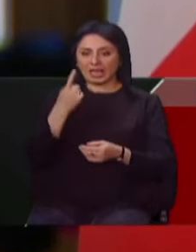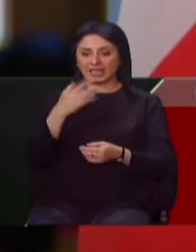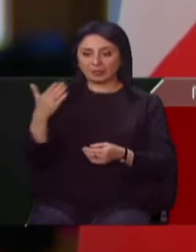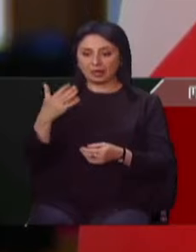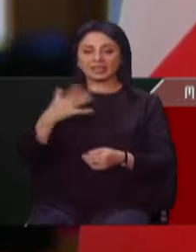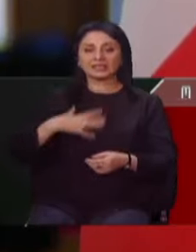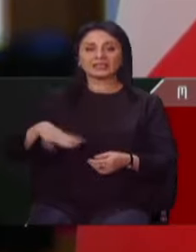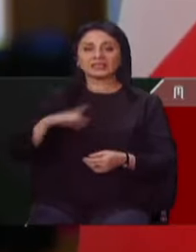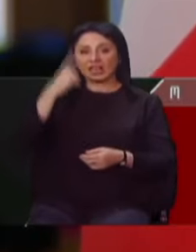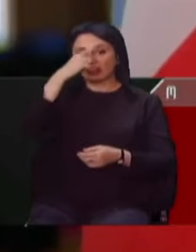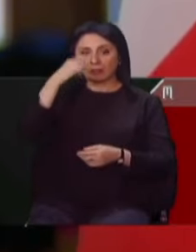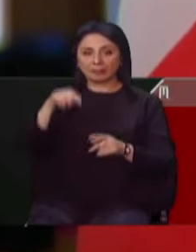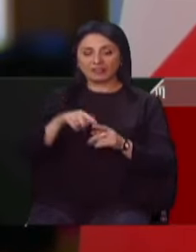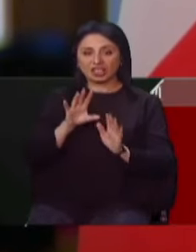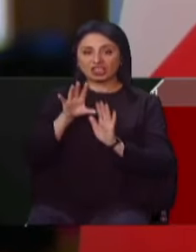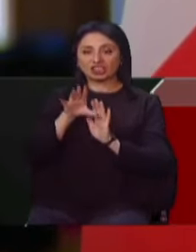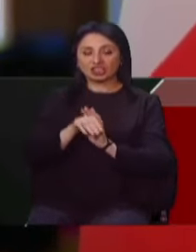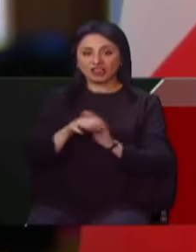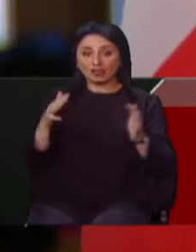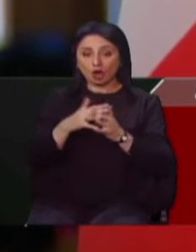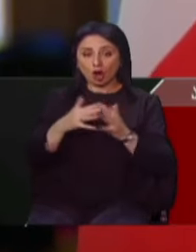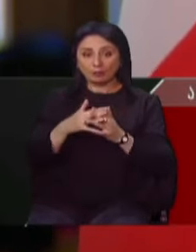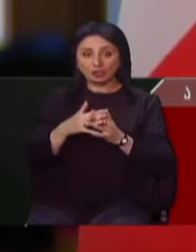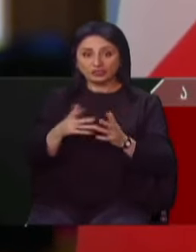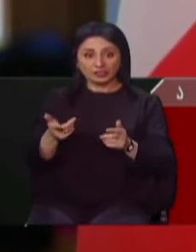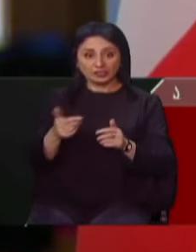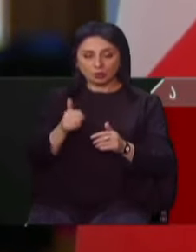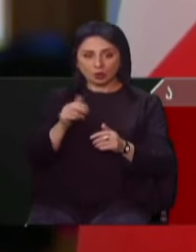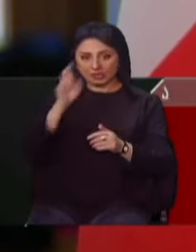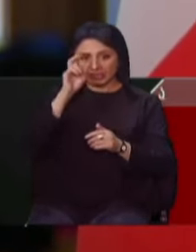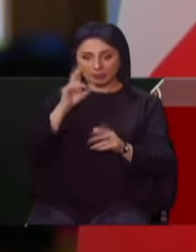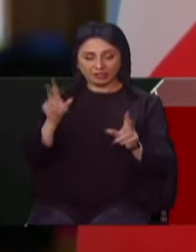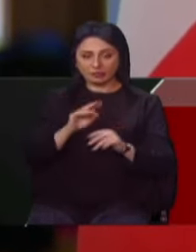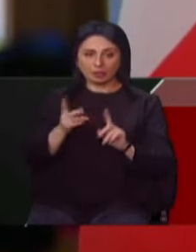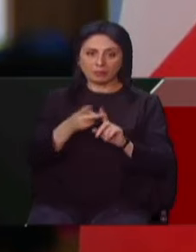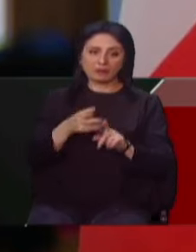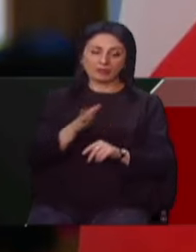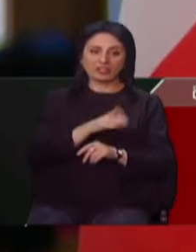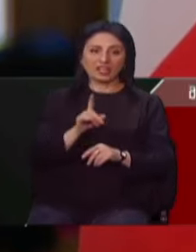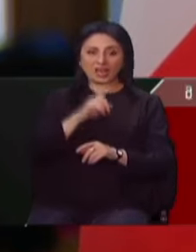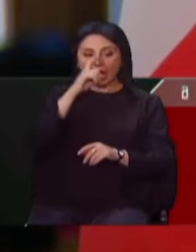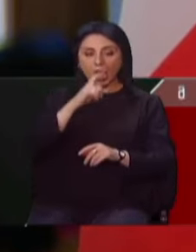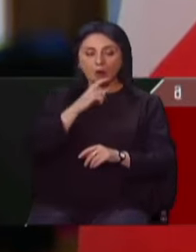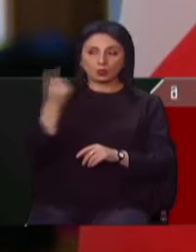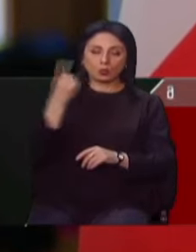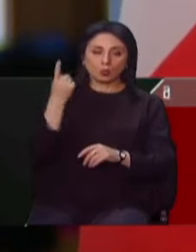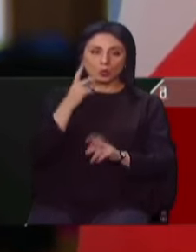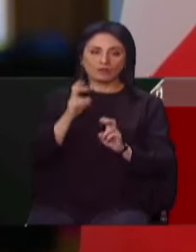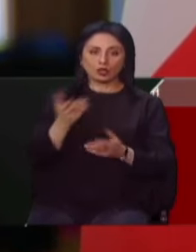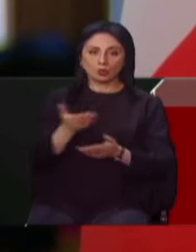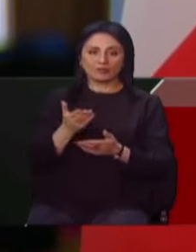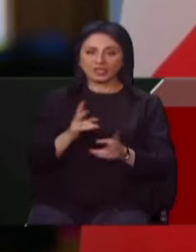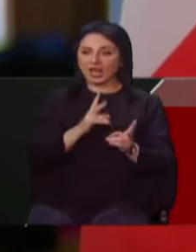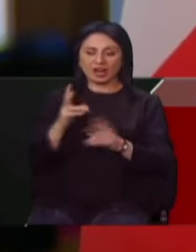დგას საქართველოს ბედი, ჩავერთვებით ომში და გადავრჩებით როგორც სახელმწიფო თუ არა და მეორე მხარეს რაღაც გაუგებარი მუქარები,